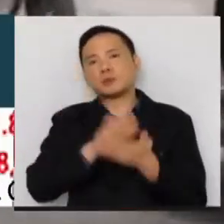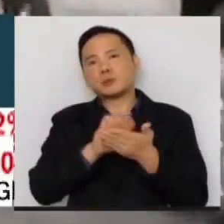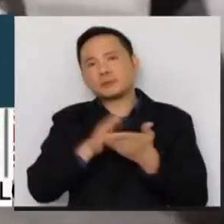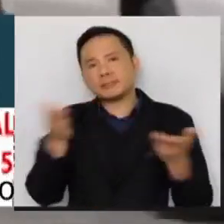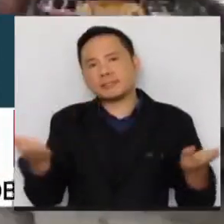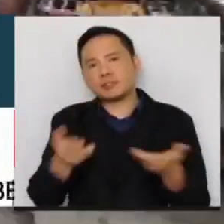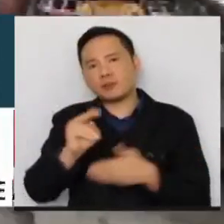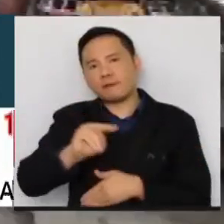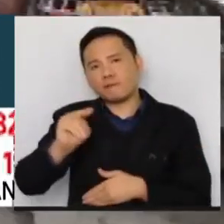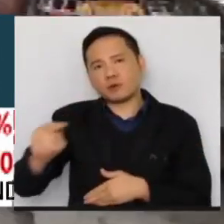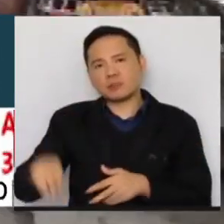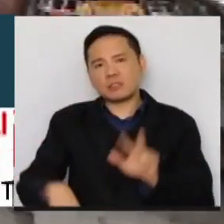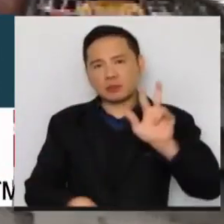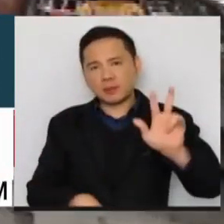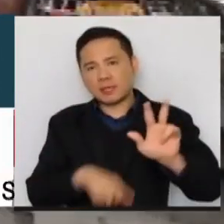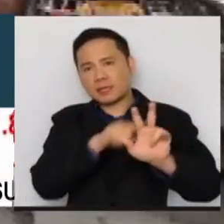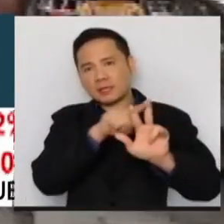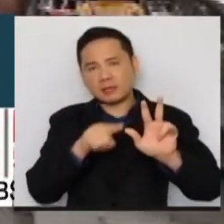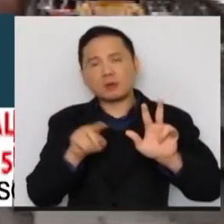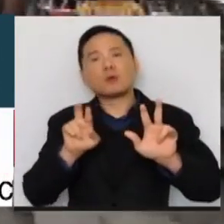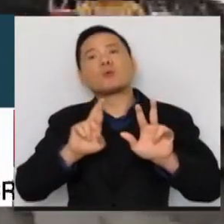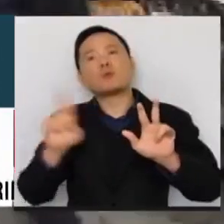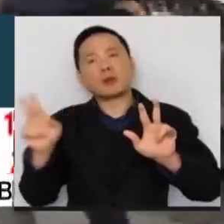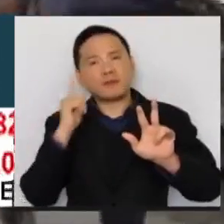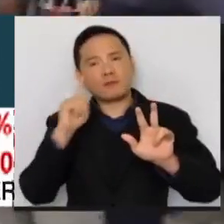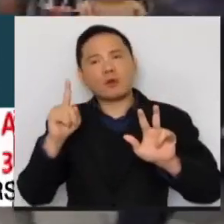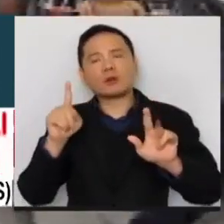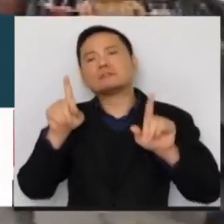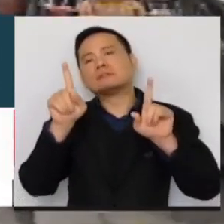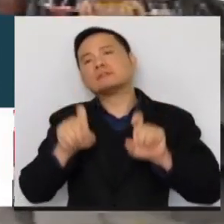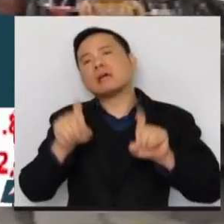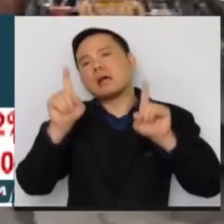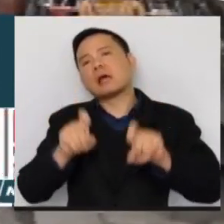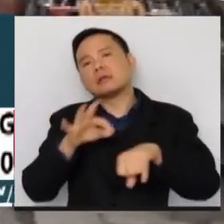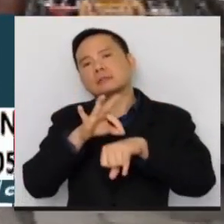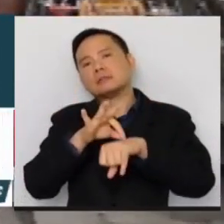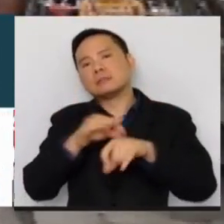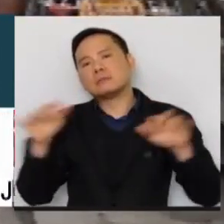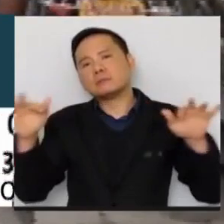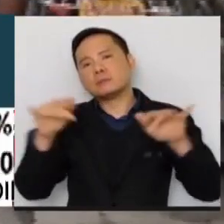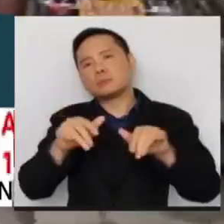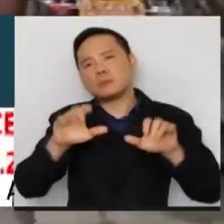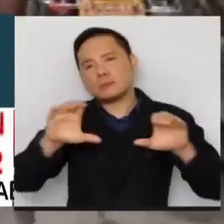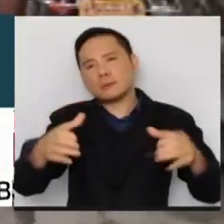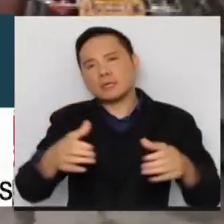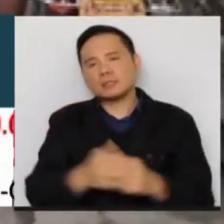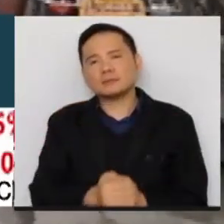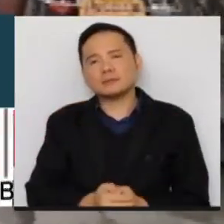napili for pilot face-to-face. Yung isa is yung